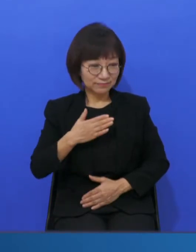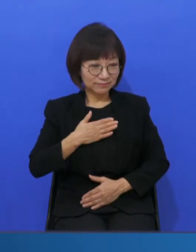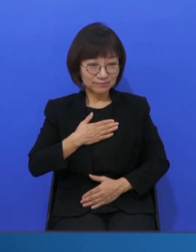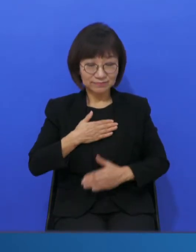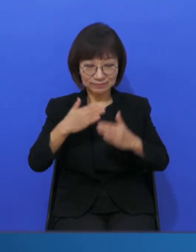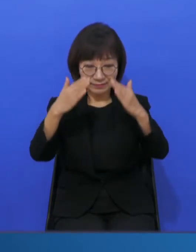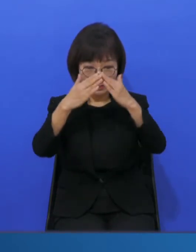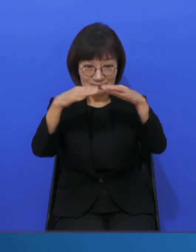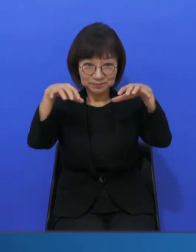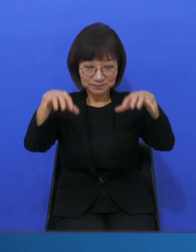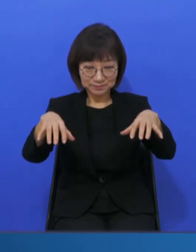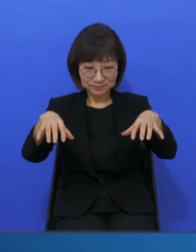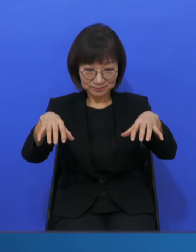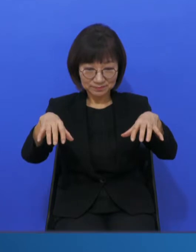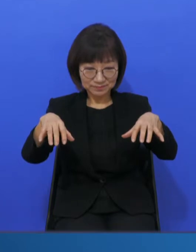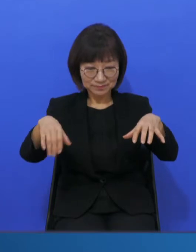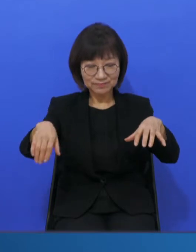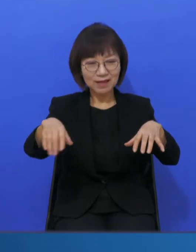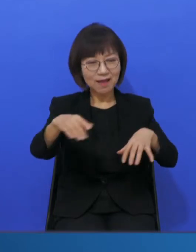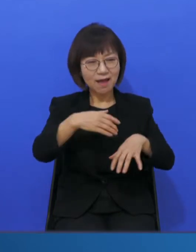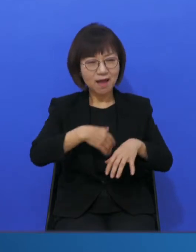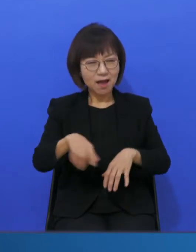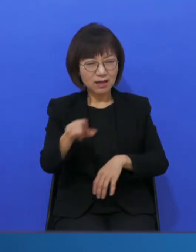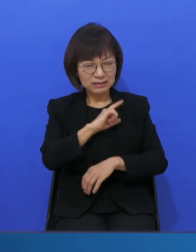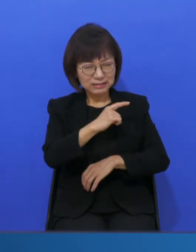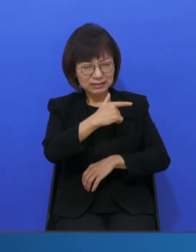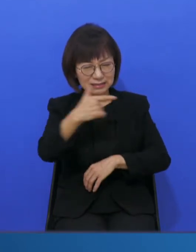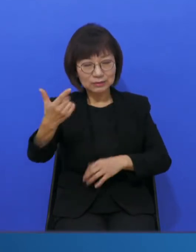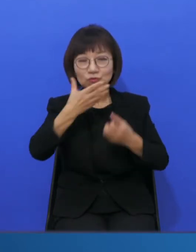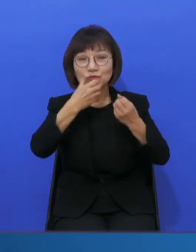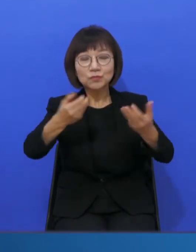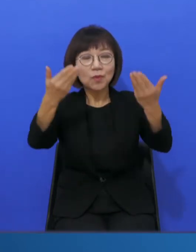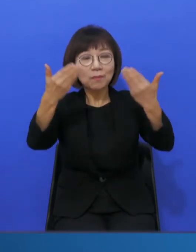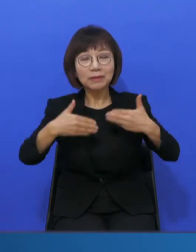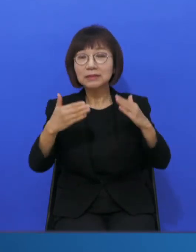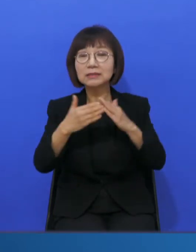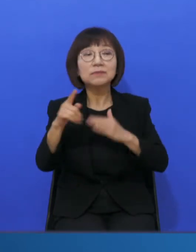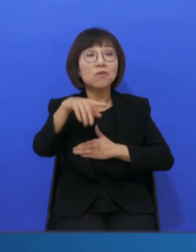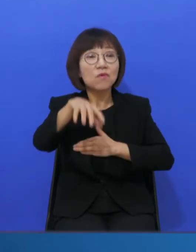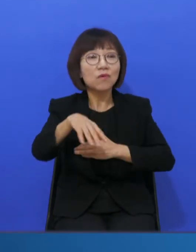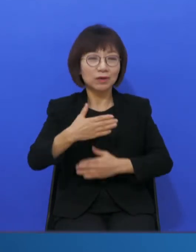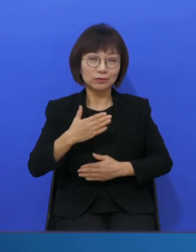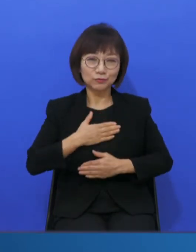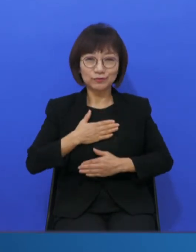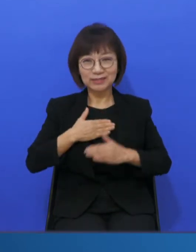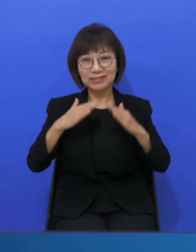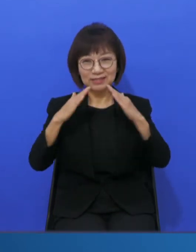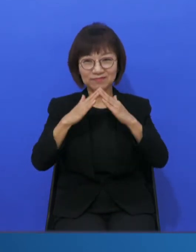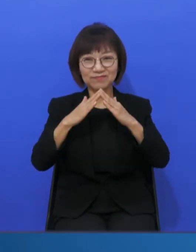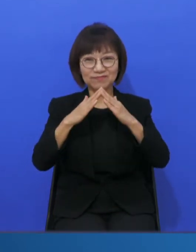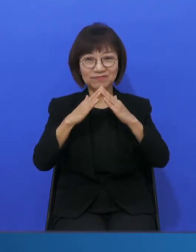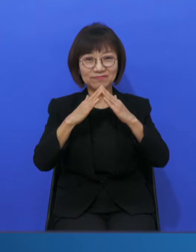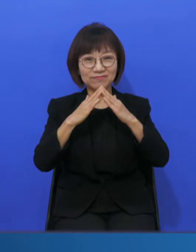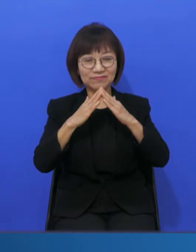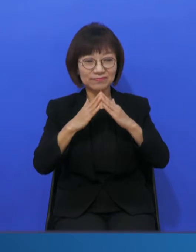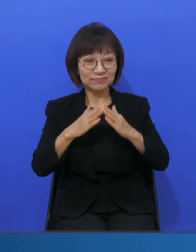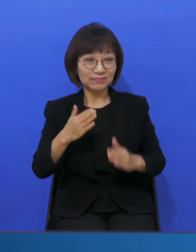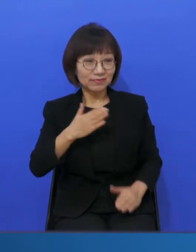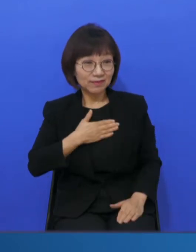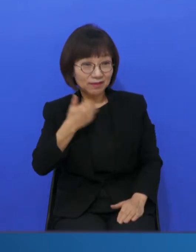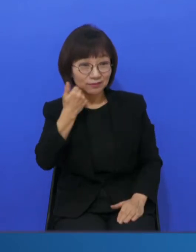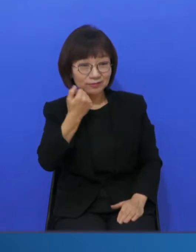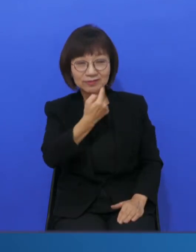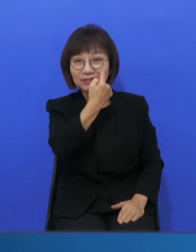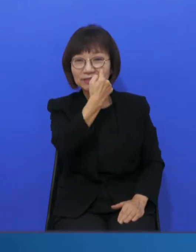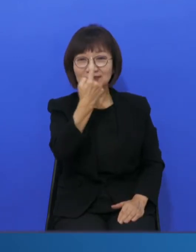사실상 우리가 최고 축복받았을 겁니다. And I'm sure that inside that village, we have received the greatest blessing. 저는 증인입니다. And I